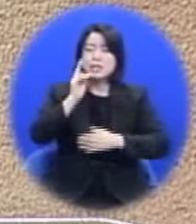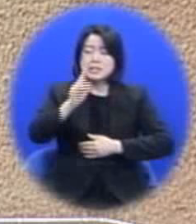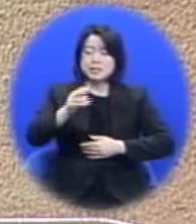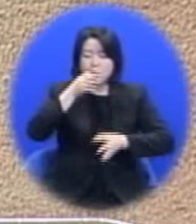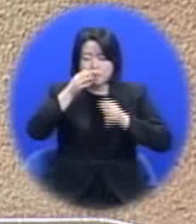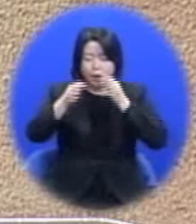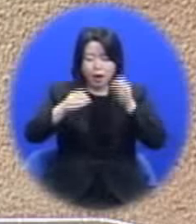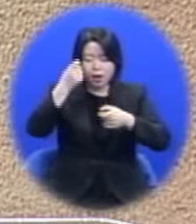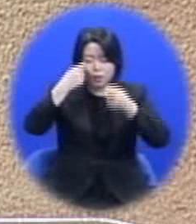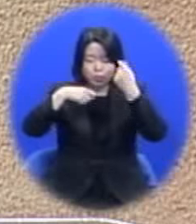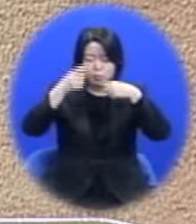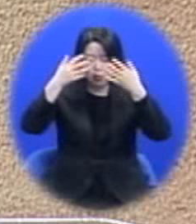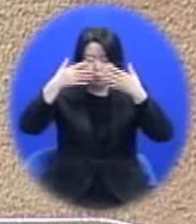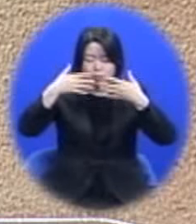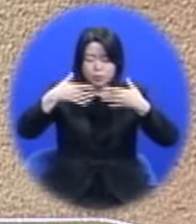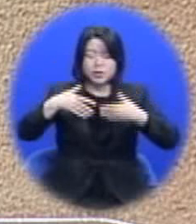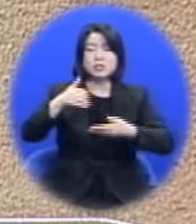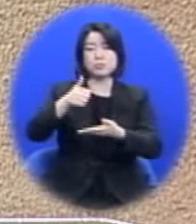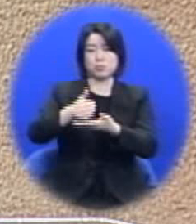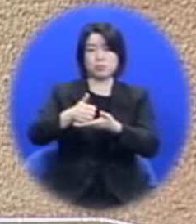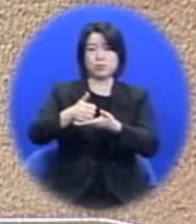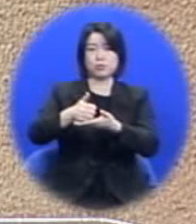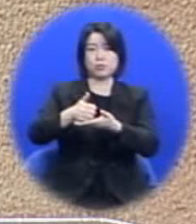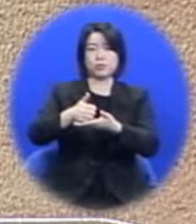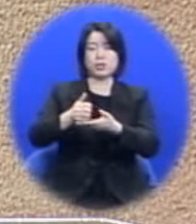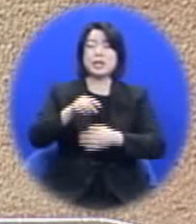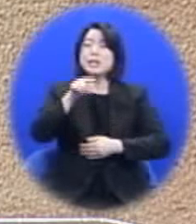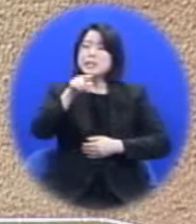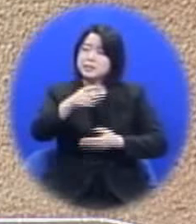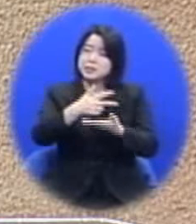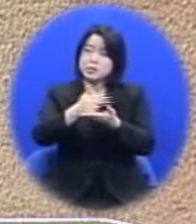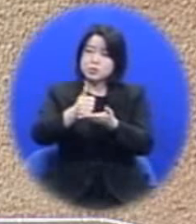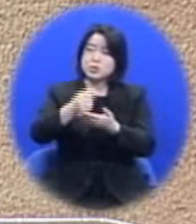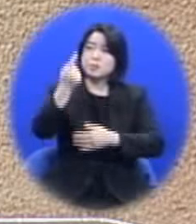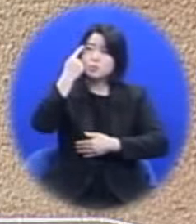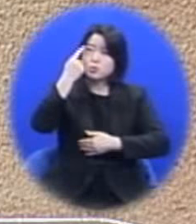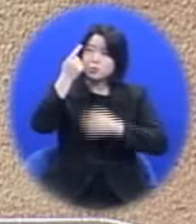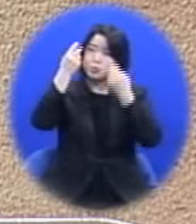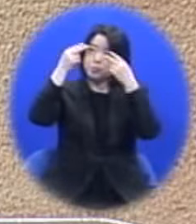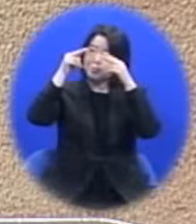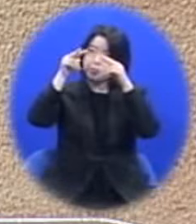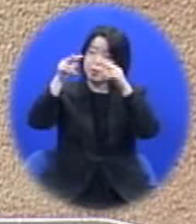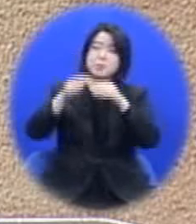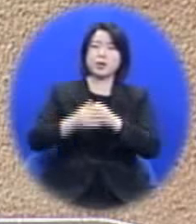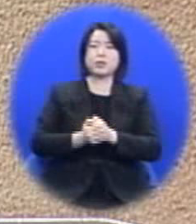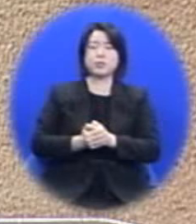통곡과 눈물을 흘리신 분. 그 주님의 눈을